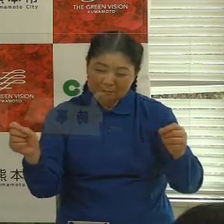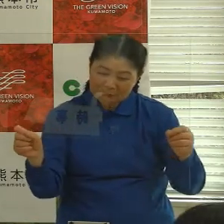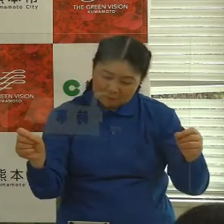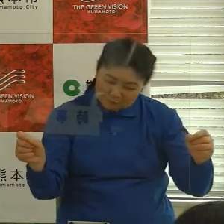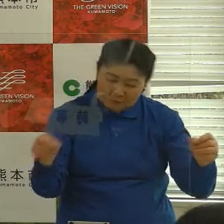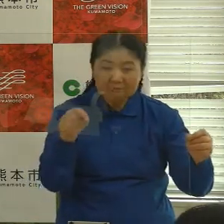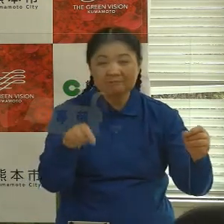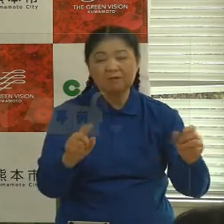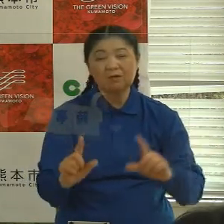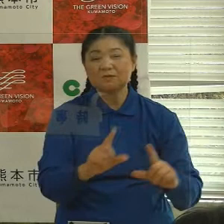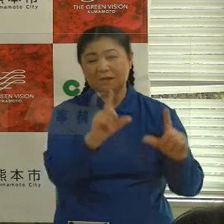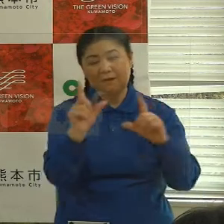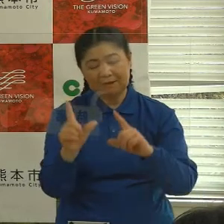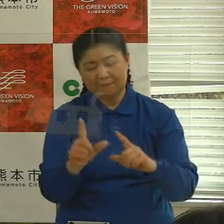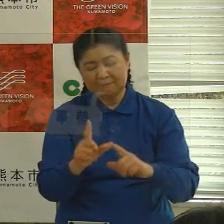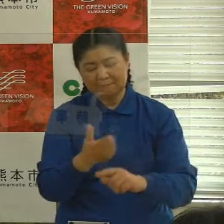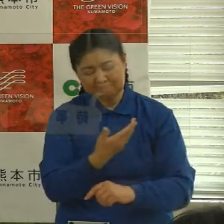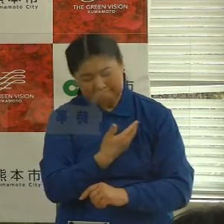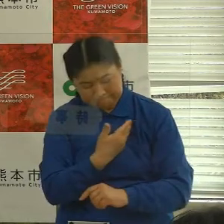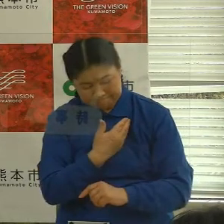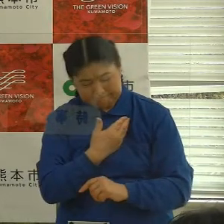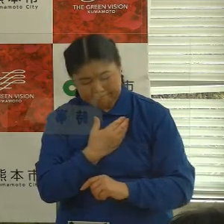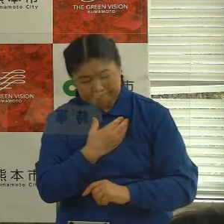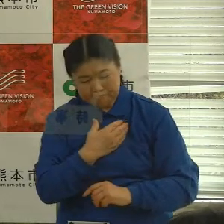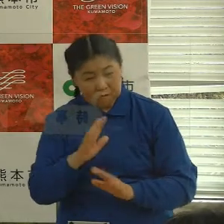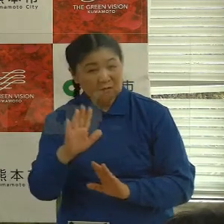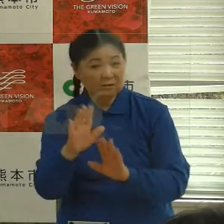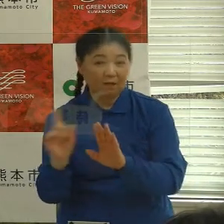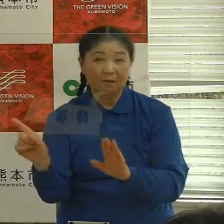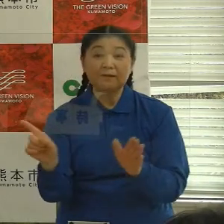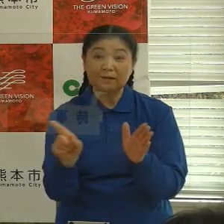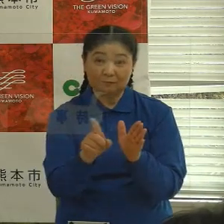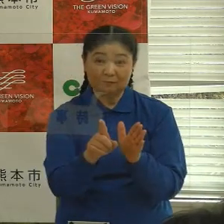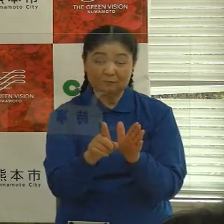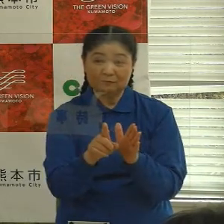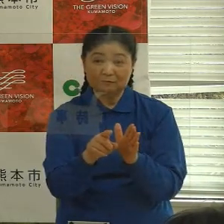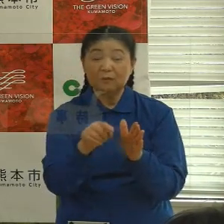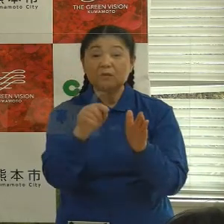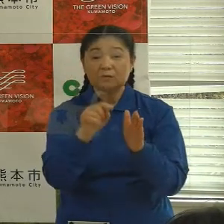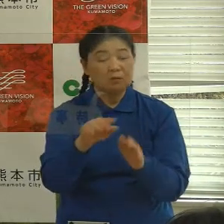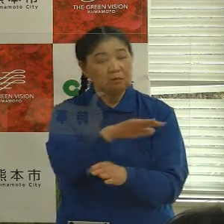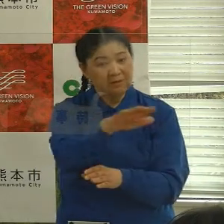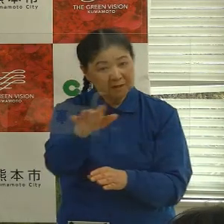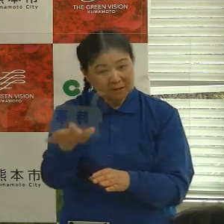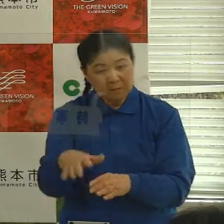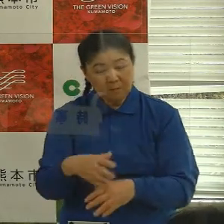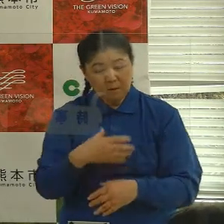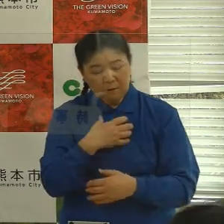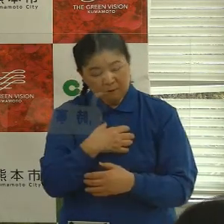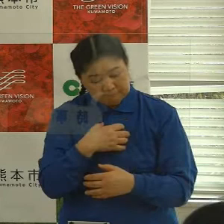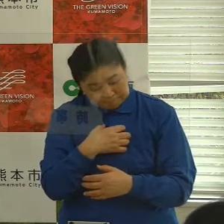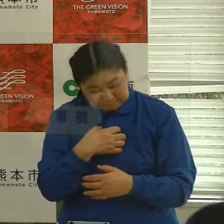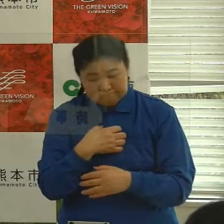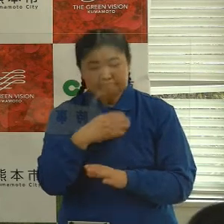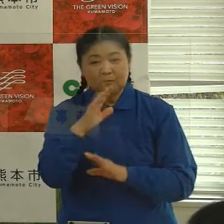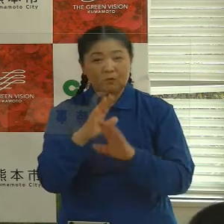ね、こうした生活を我々は強いられているわけでありますので、やはり、皆さんも非常に息苦しさであるとかそういったことを感じ